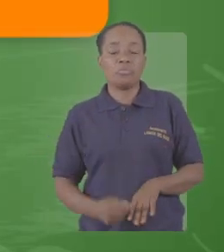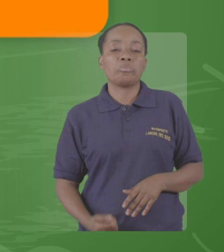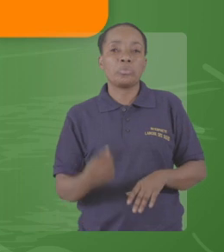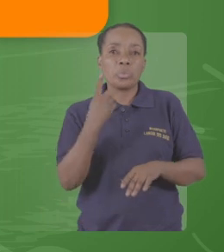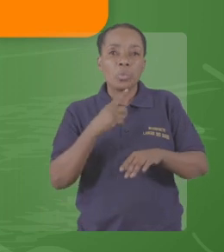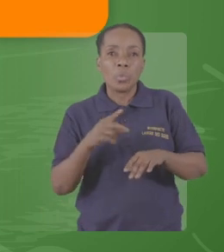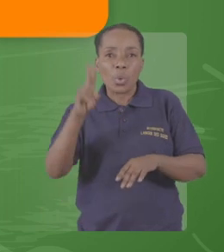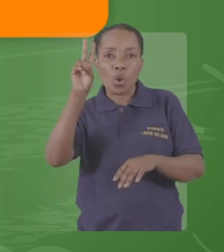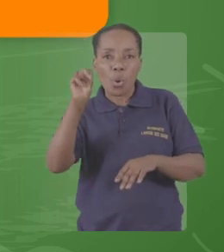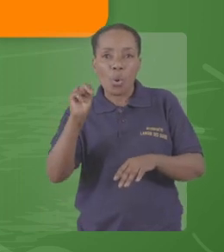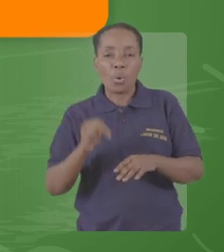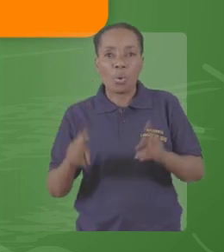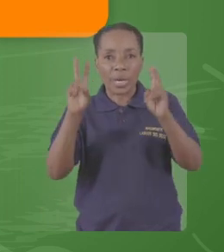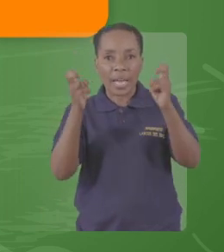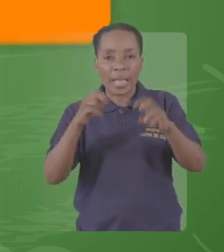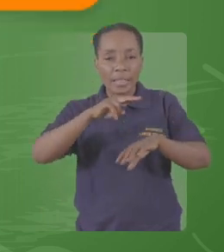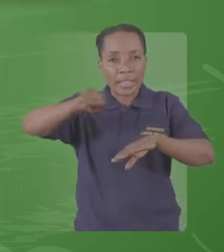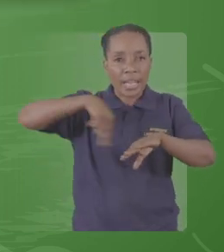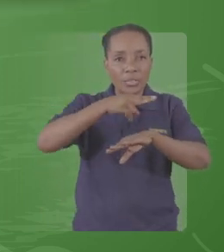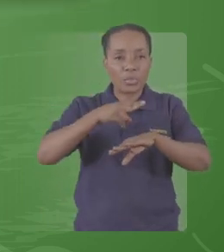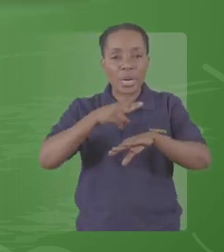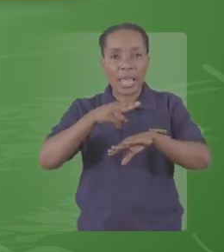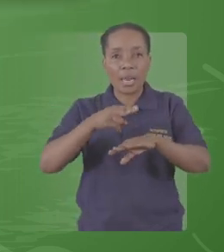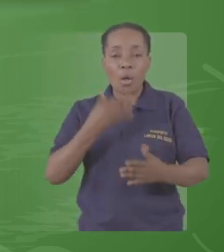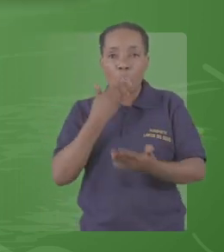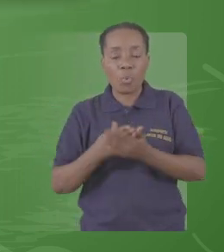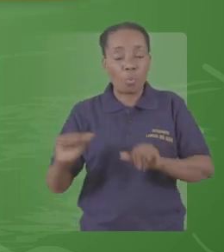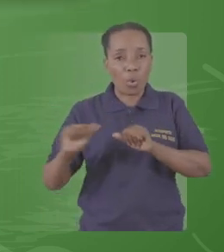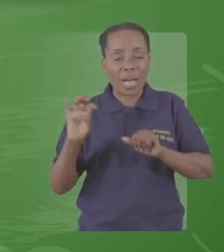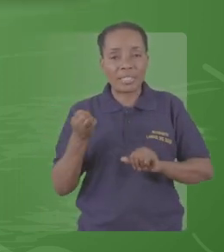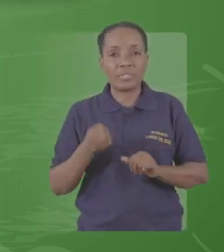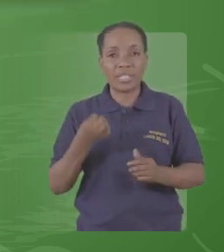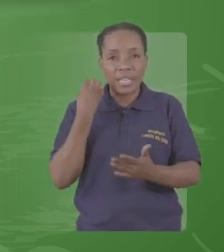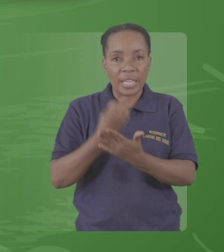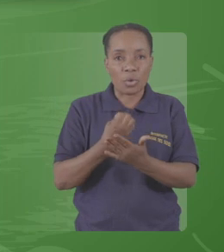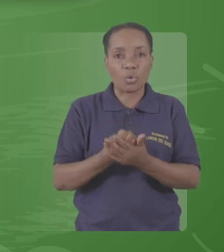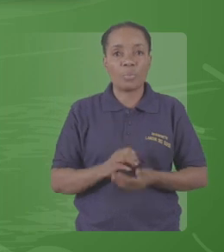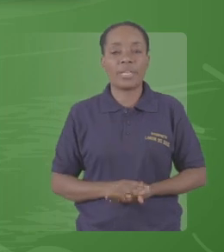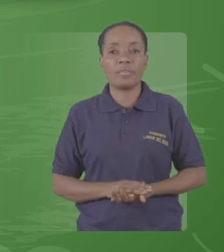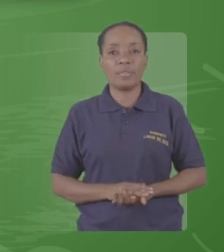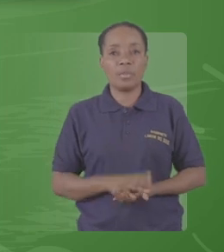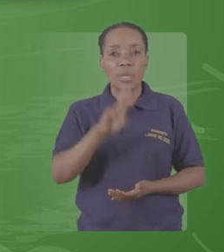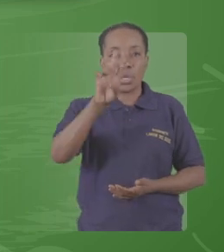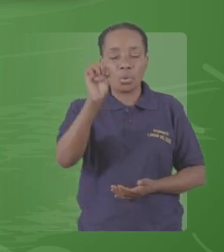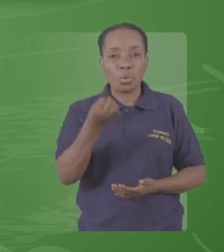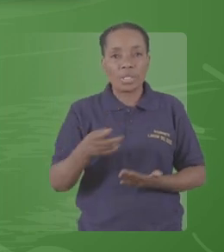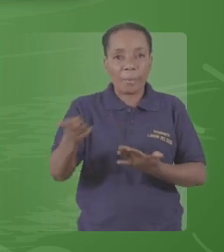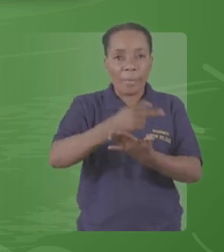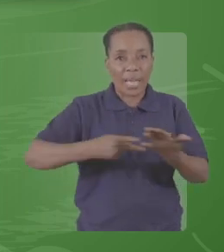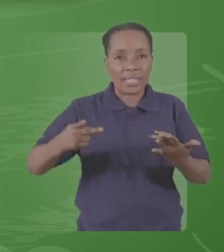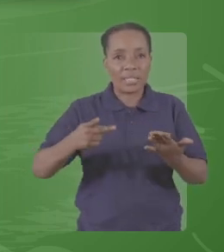naturel favorable aux activités économiques. En deuxième partie, des atouts